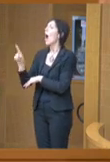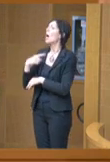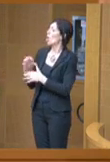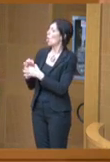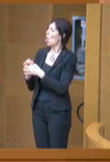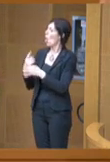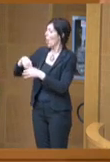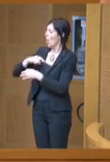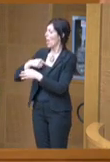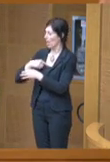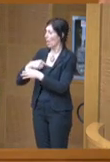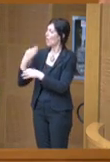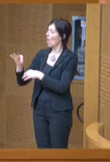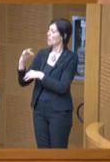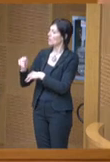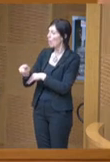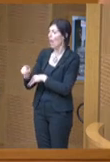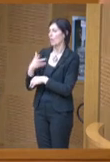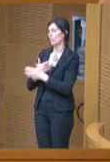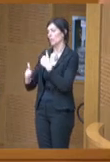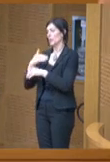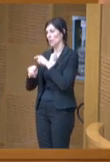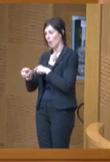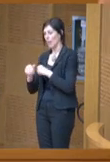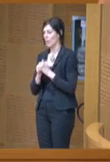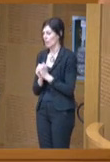colleghi esperti con disabilità, quindi